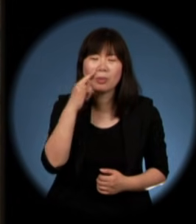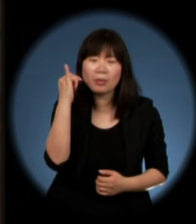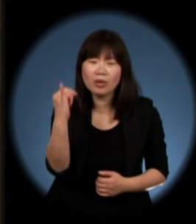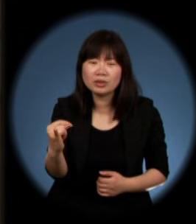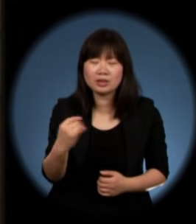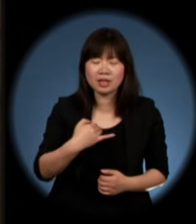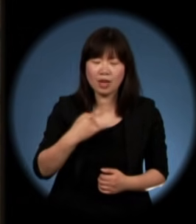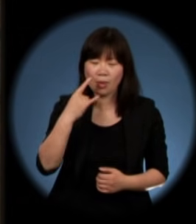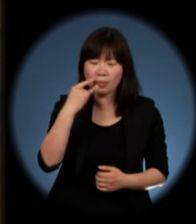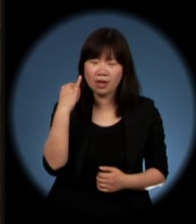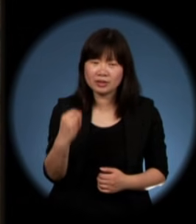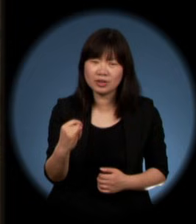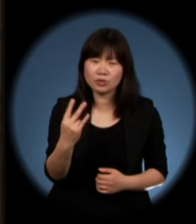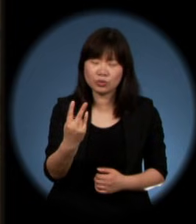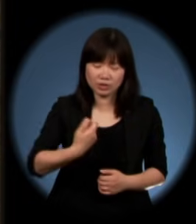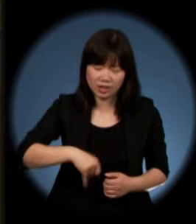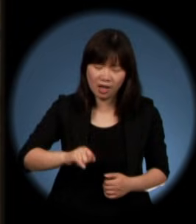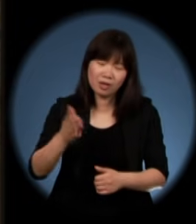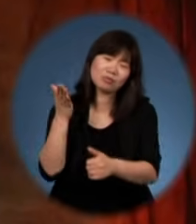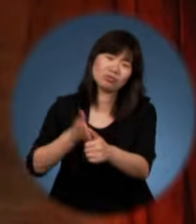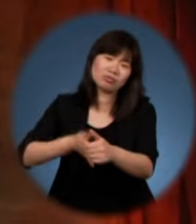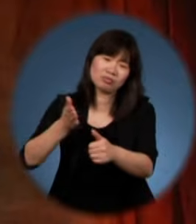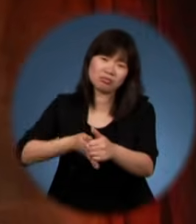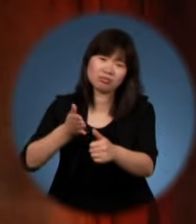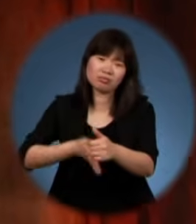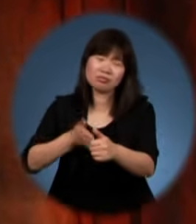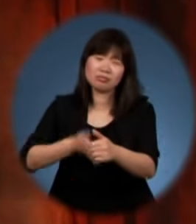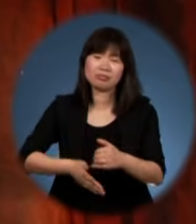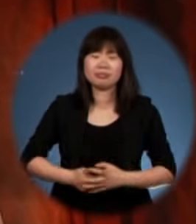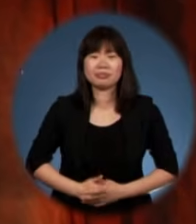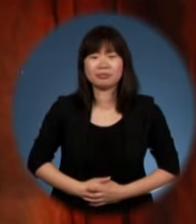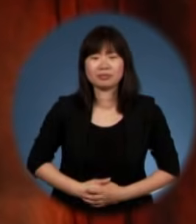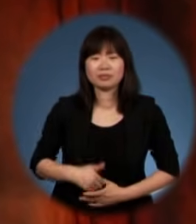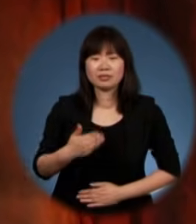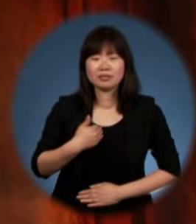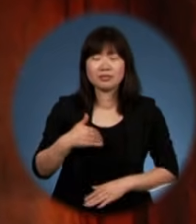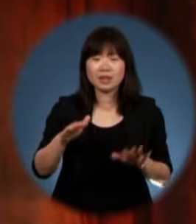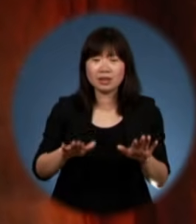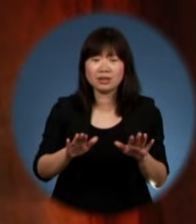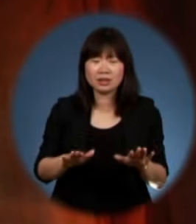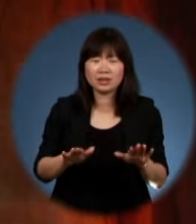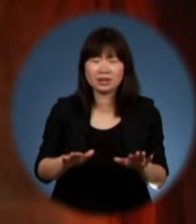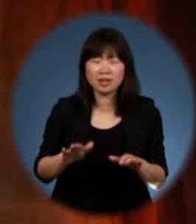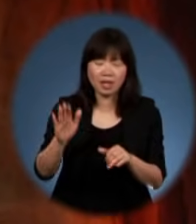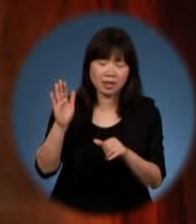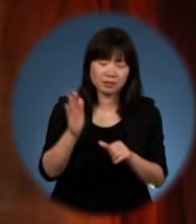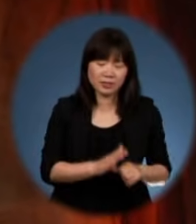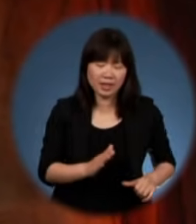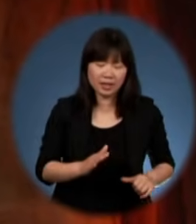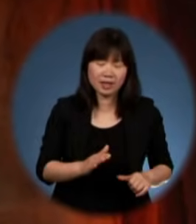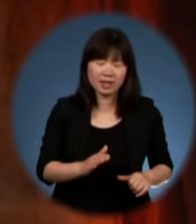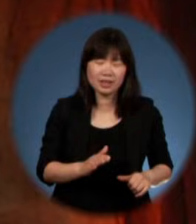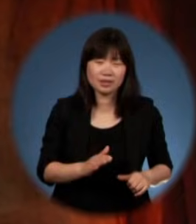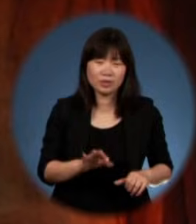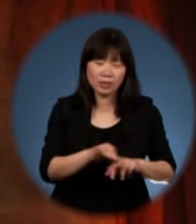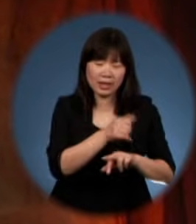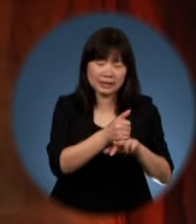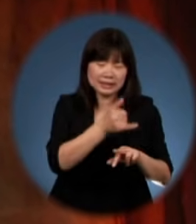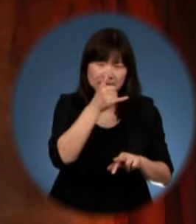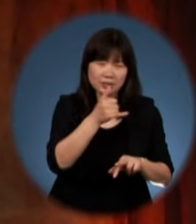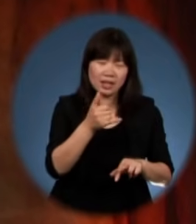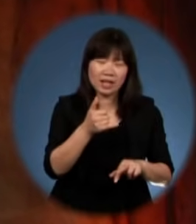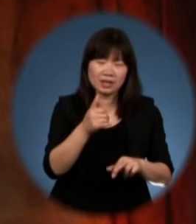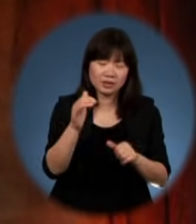내 어머니와 내 두 딸을 부탁합니다 내가 비록 회장이 지만 내가 비록